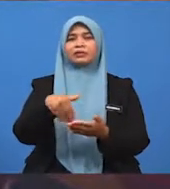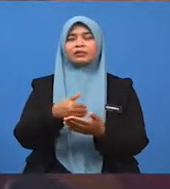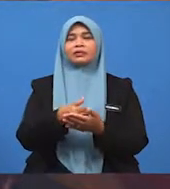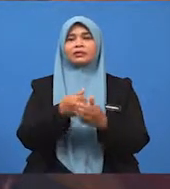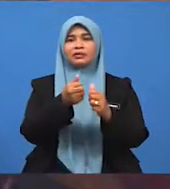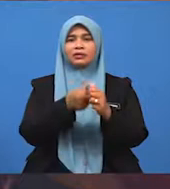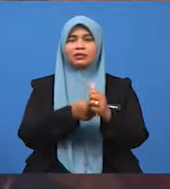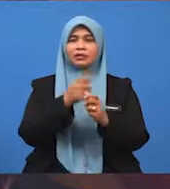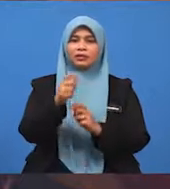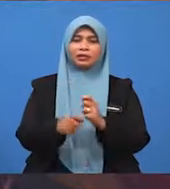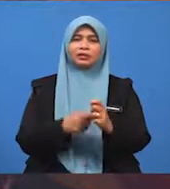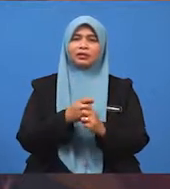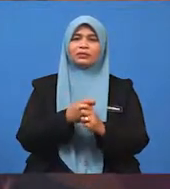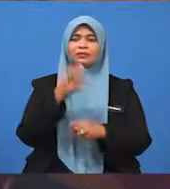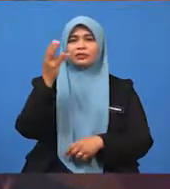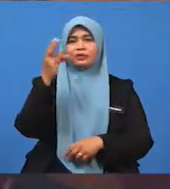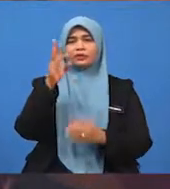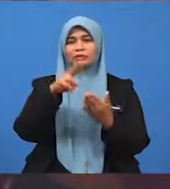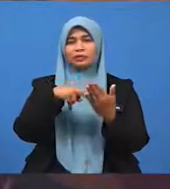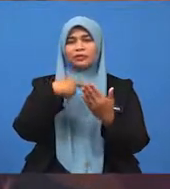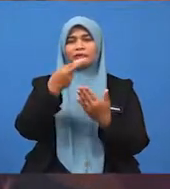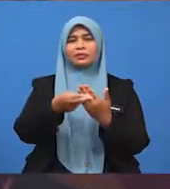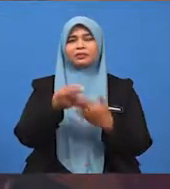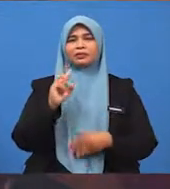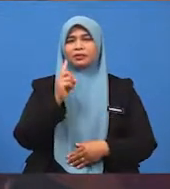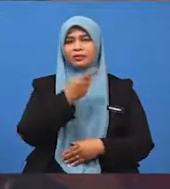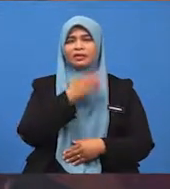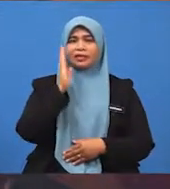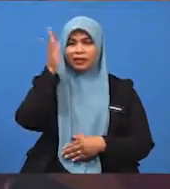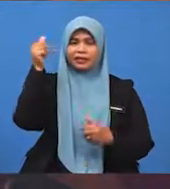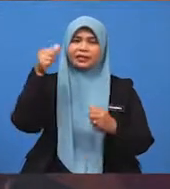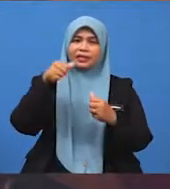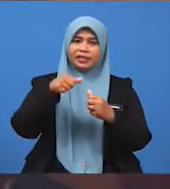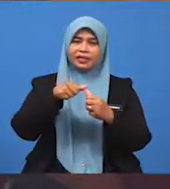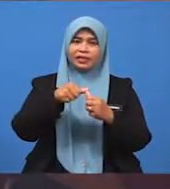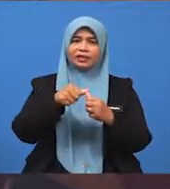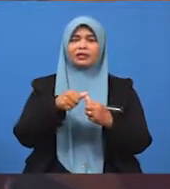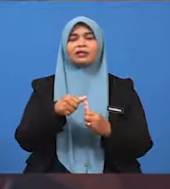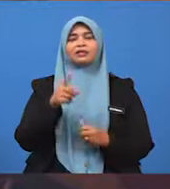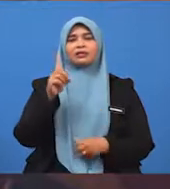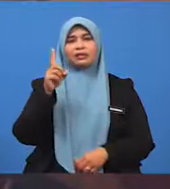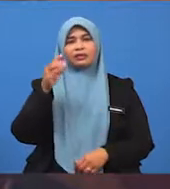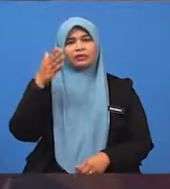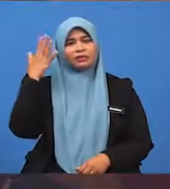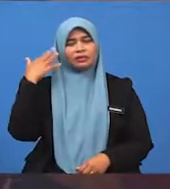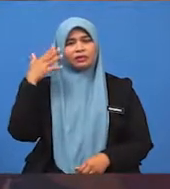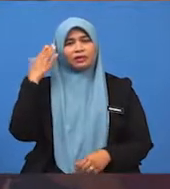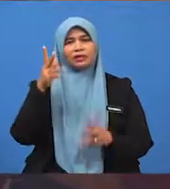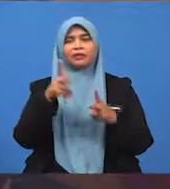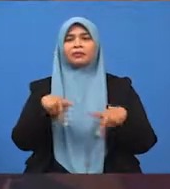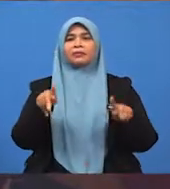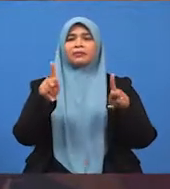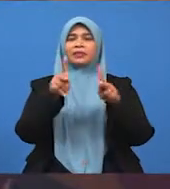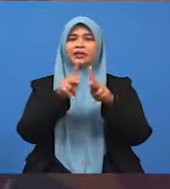setiap tahun pada tanggal 17 Ramadan, kita akan memperingati salah satu sejarah terpenting